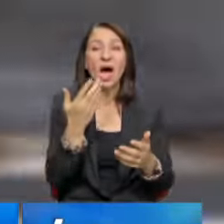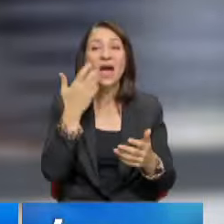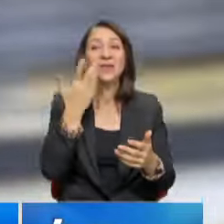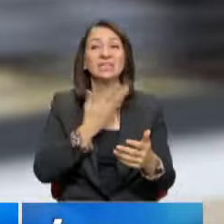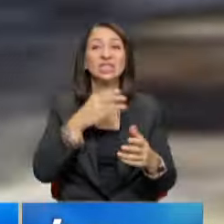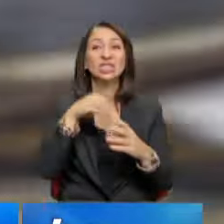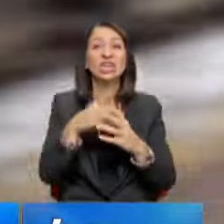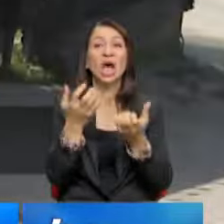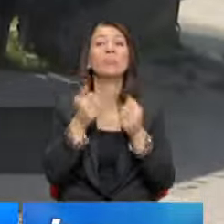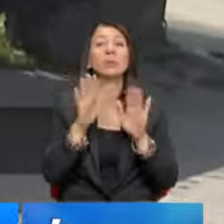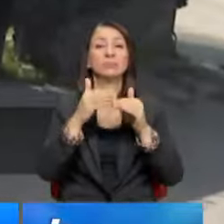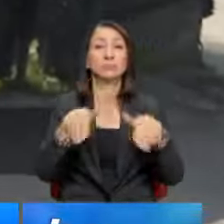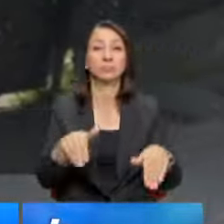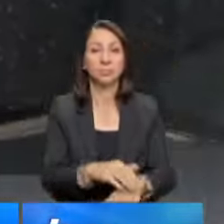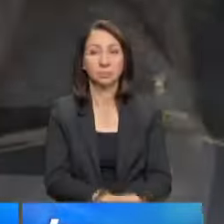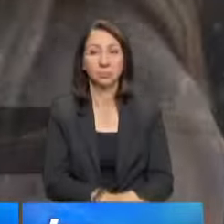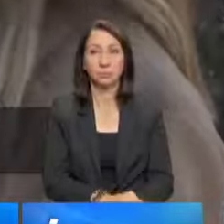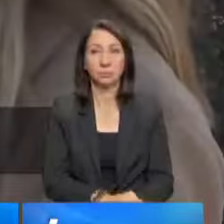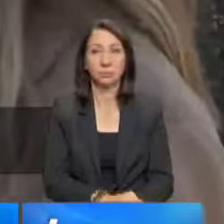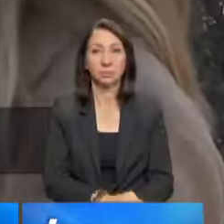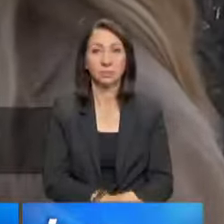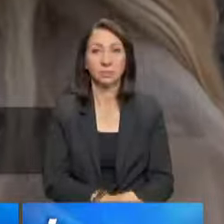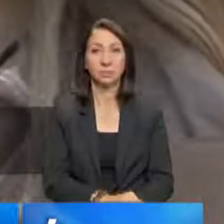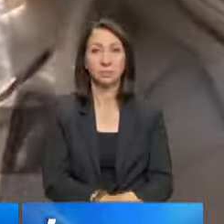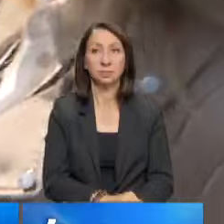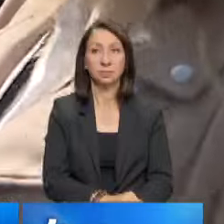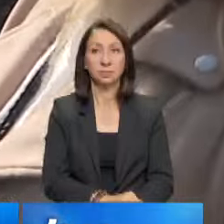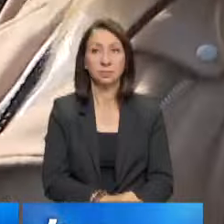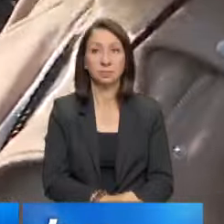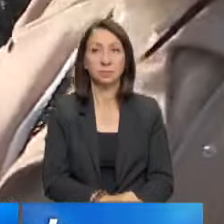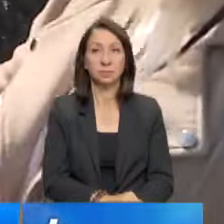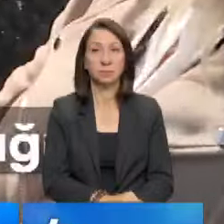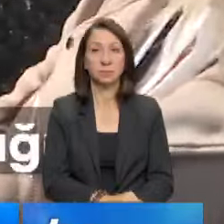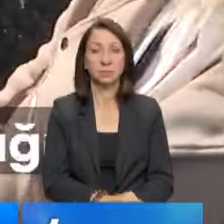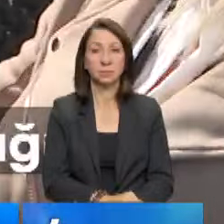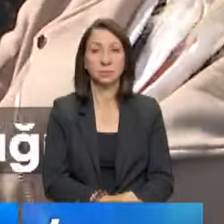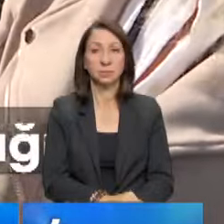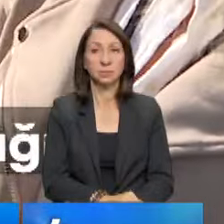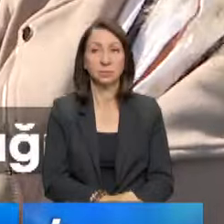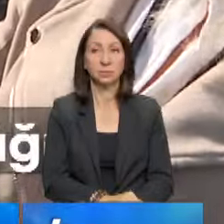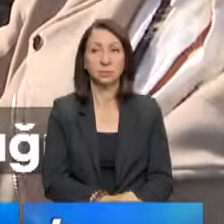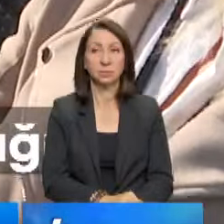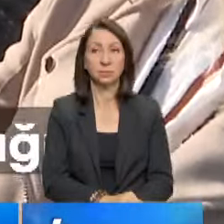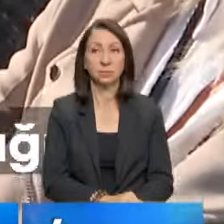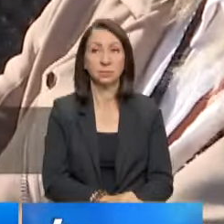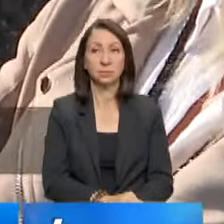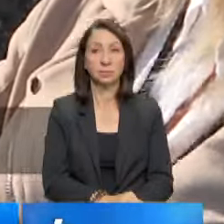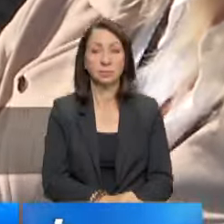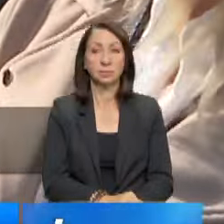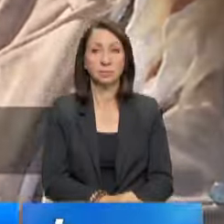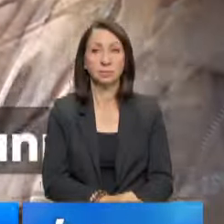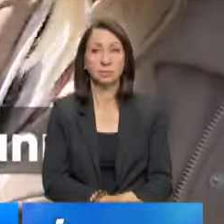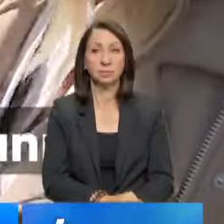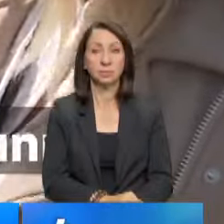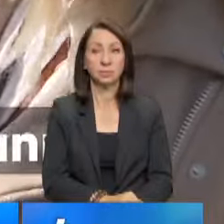hayvanseverler içeri alınmadı. Talimat o yönde. Talimatı kim verdi? Hanımefendi içeriye alın dedikleri zaman alacağız. Biraz